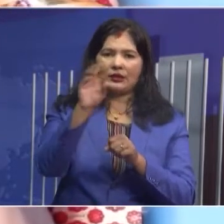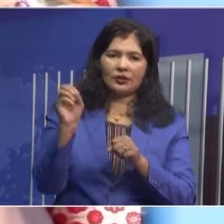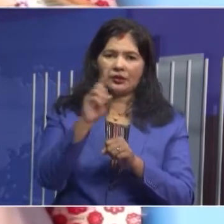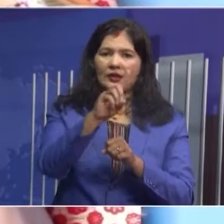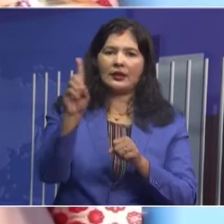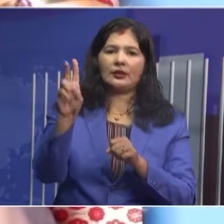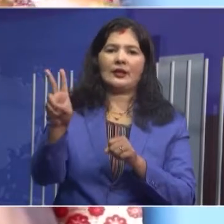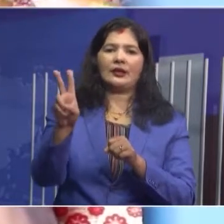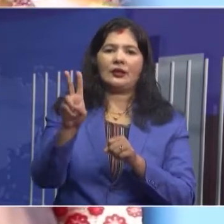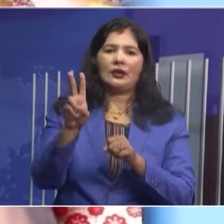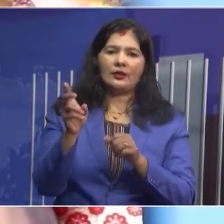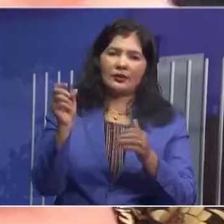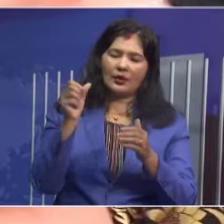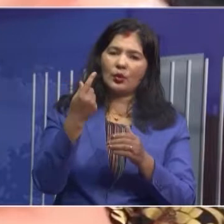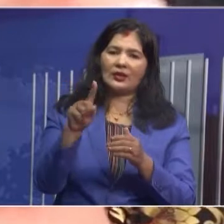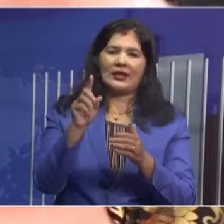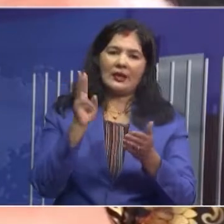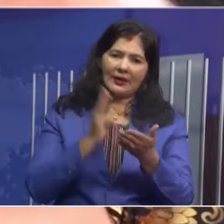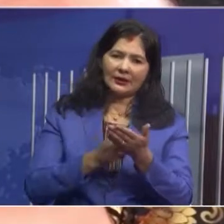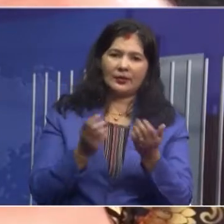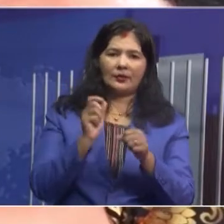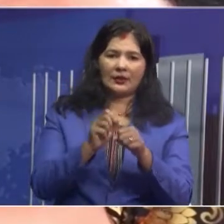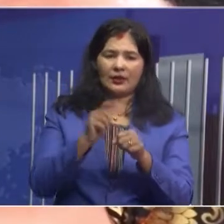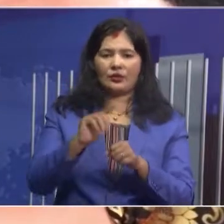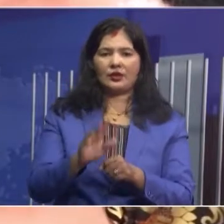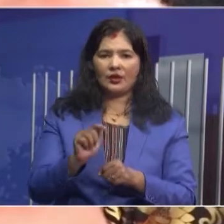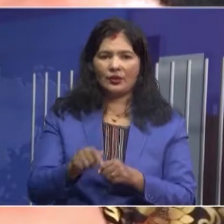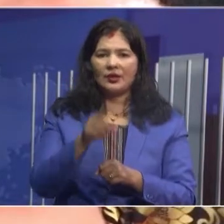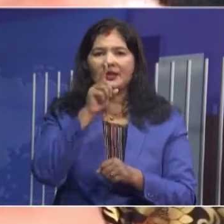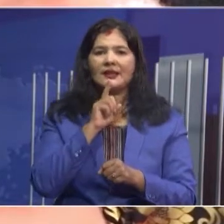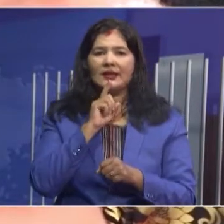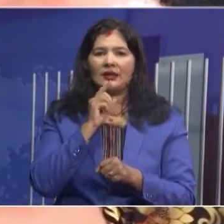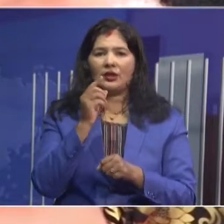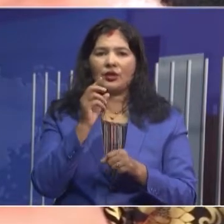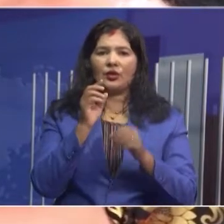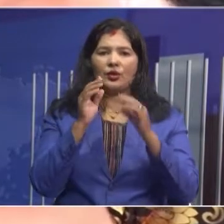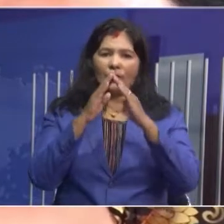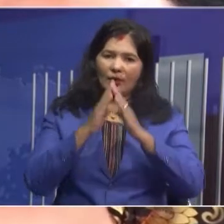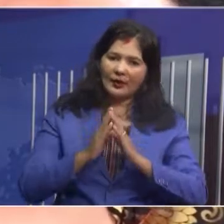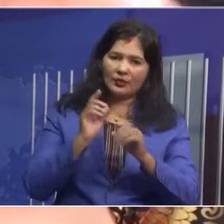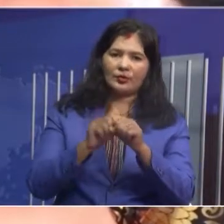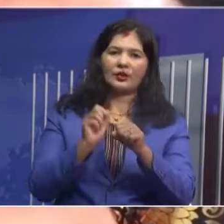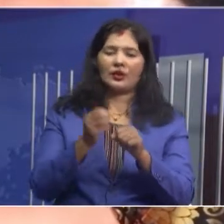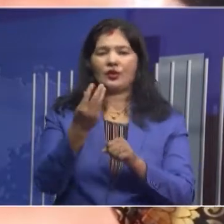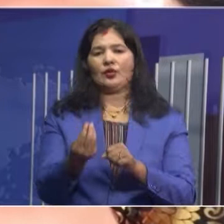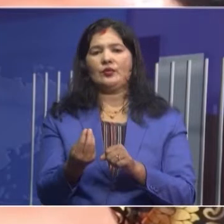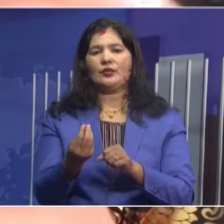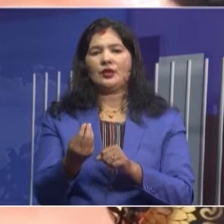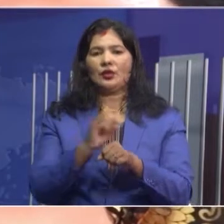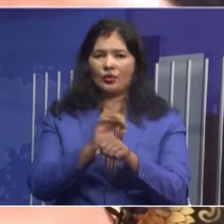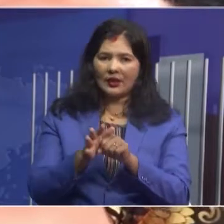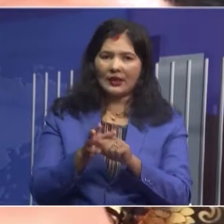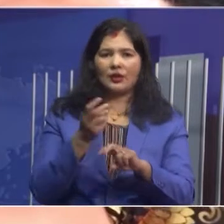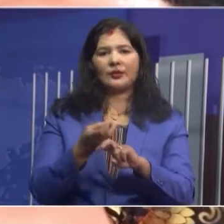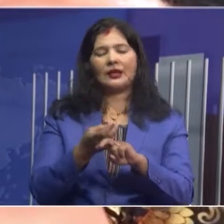वटा जति मात्रै गराउन सकेका छौँ। पर साल देखि यो साल अलि मूर्ति कम बनाउन पाइयो किनभने अब कोरोनाले धेरै